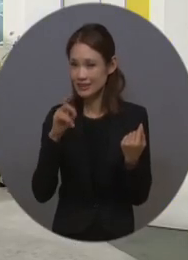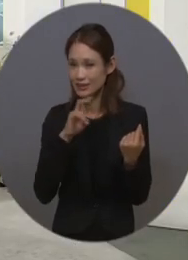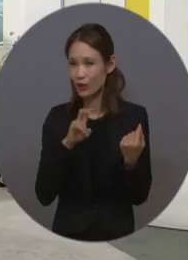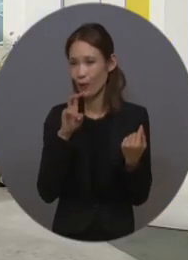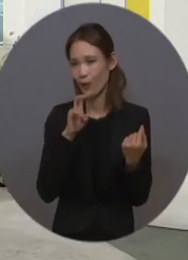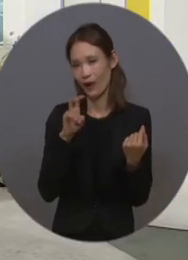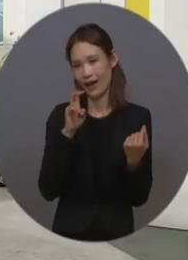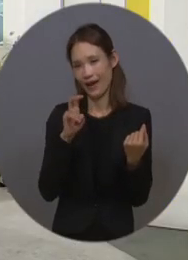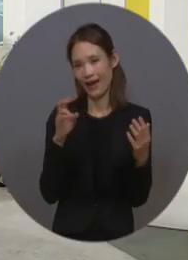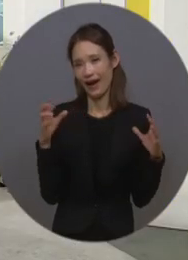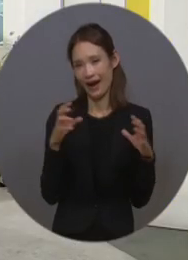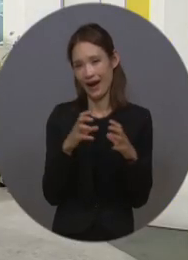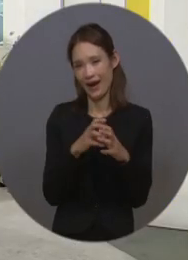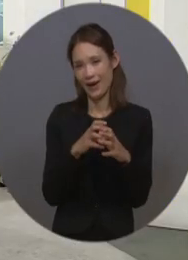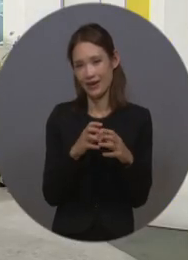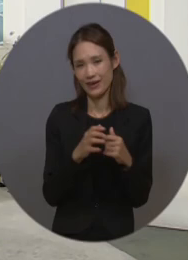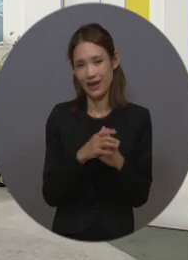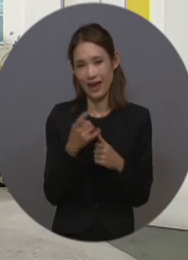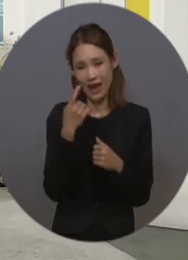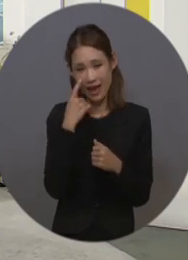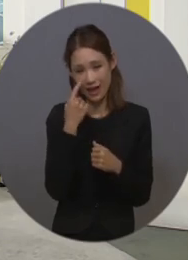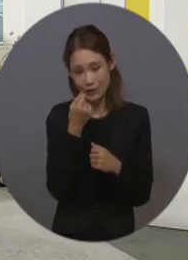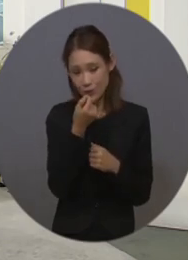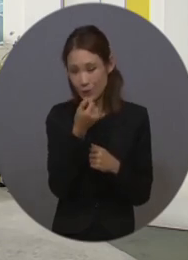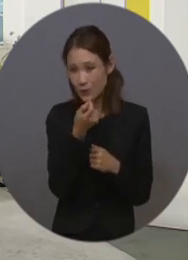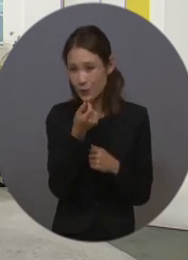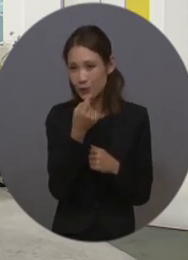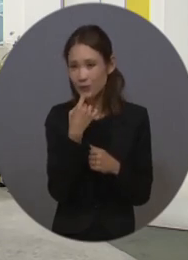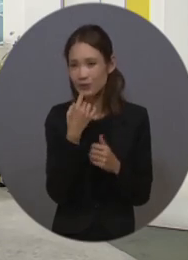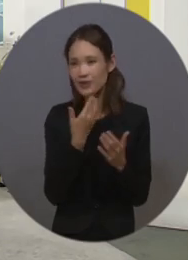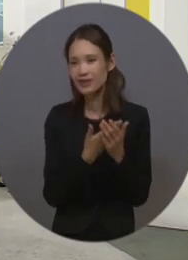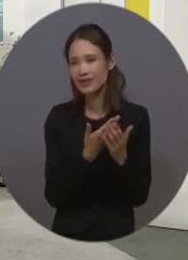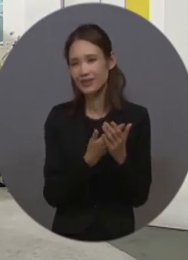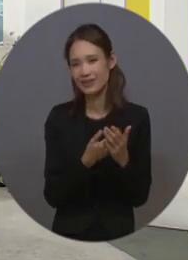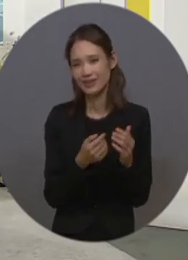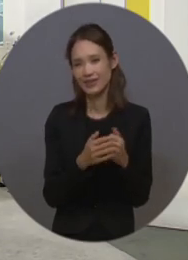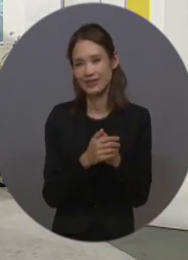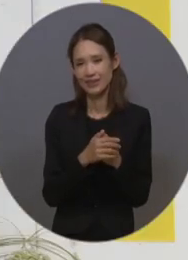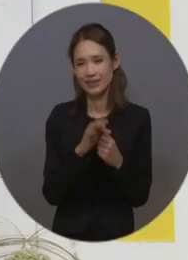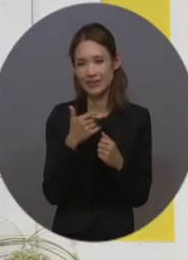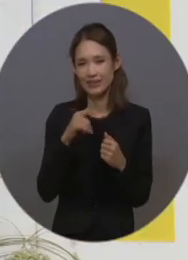예, 예. 아 조금 해볼까요? 몇 소절만 해주세요. 예. 네, 네,